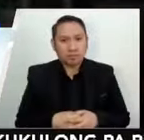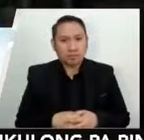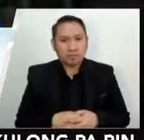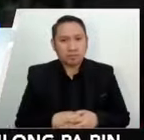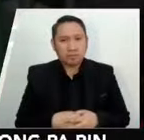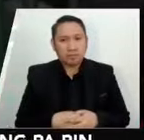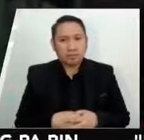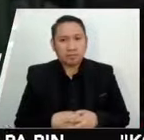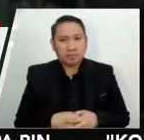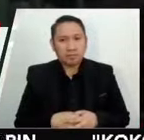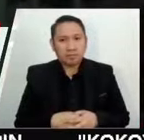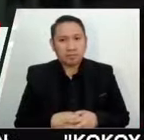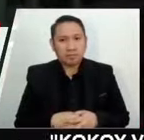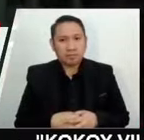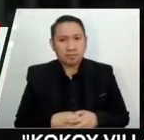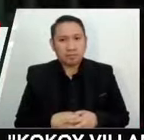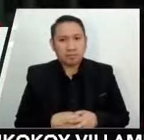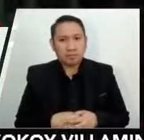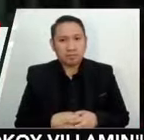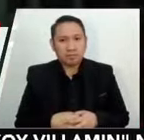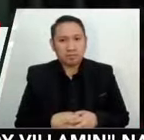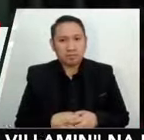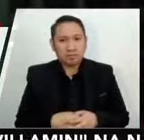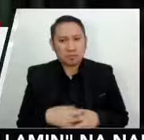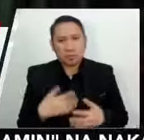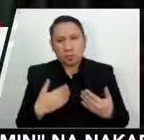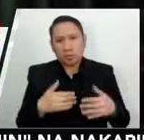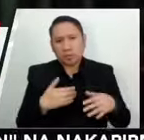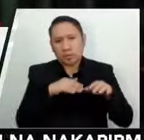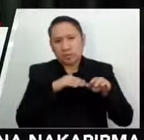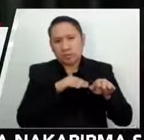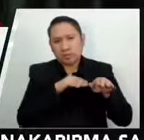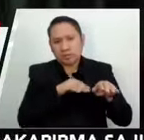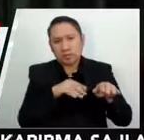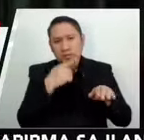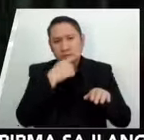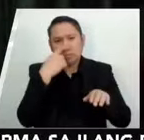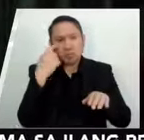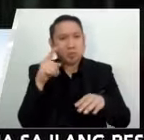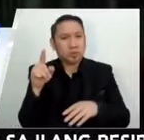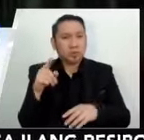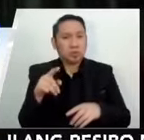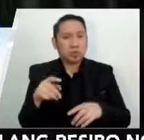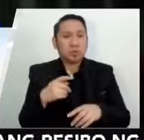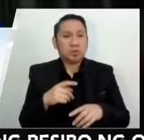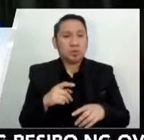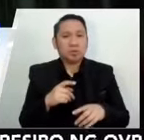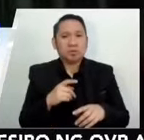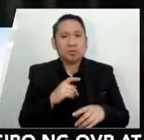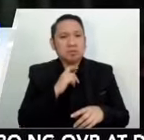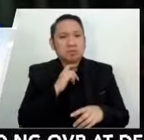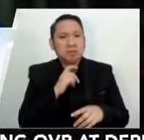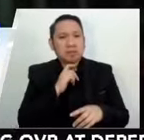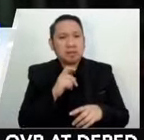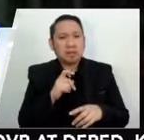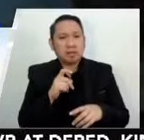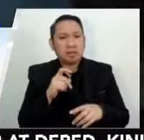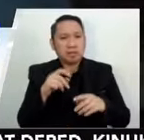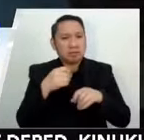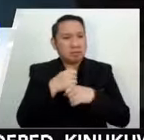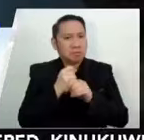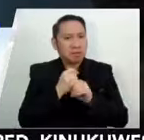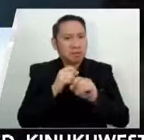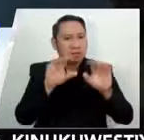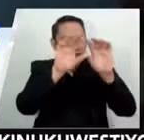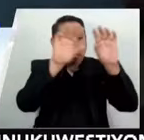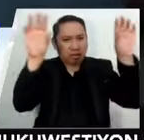Talagang matindi talaga yung traffic dahil gawa nung binabahan nila yung bakal doon sa ano, yung gagawin sa Emborg yata yun. Ayun, yun, ka-traffic lang.